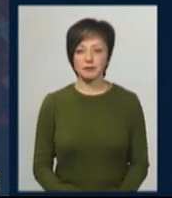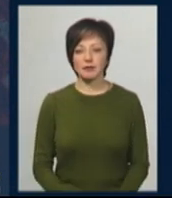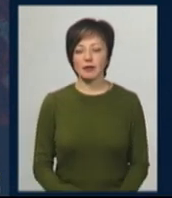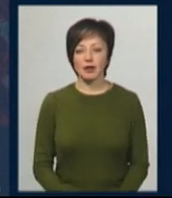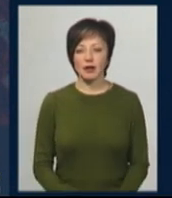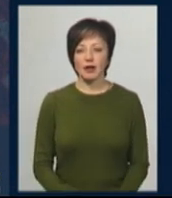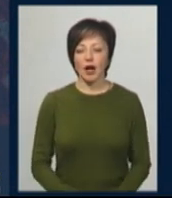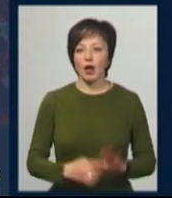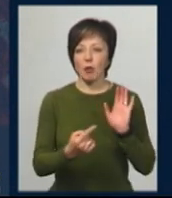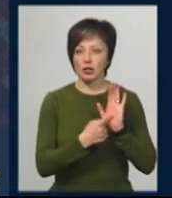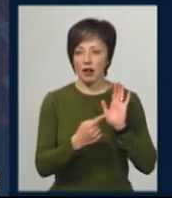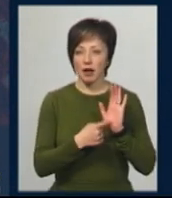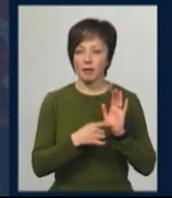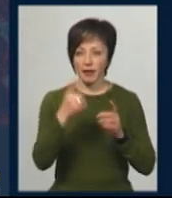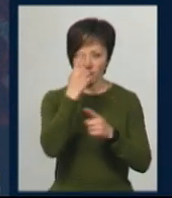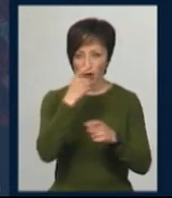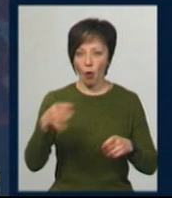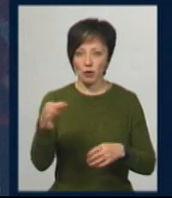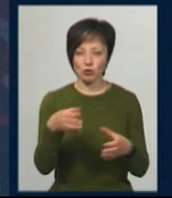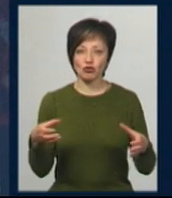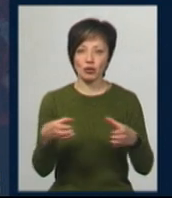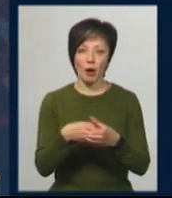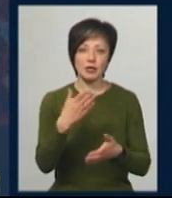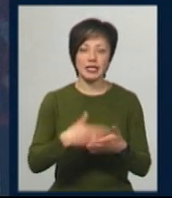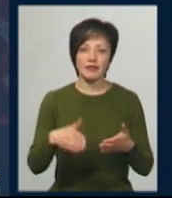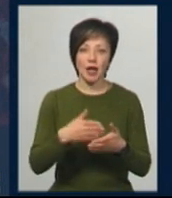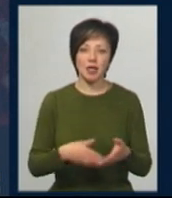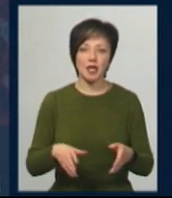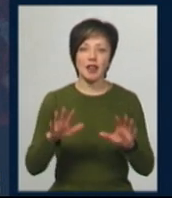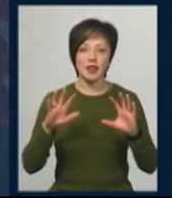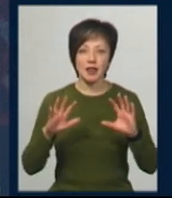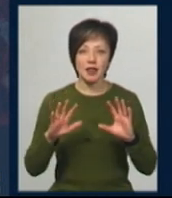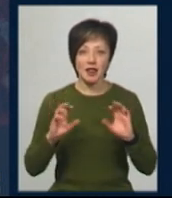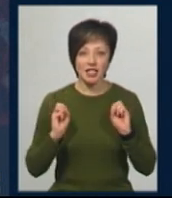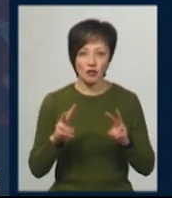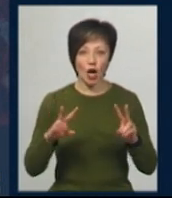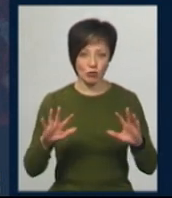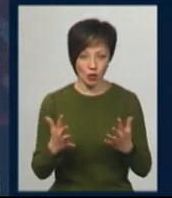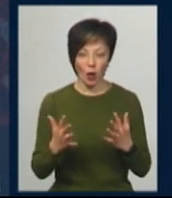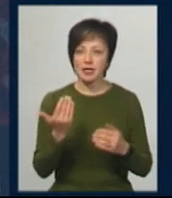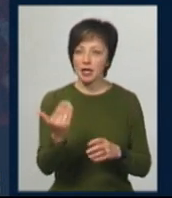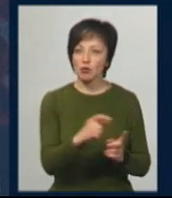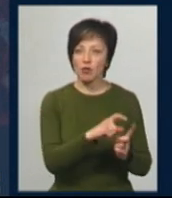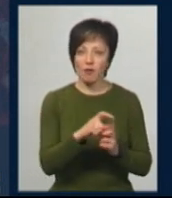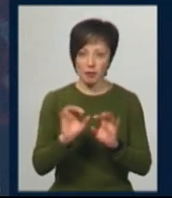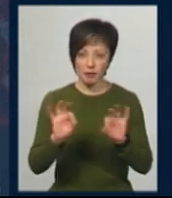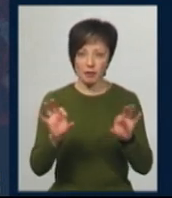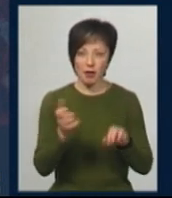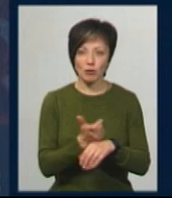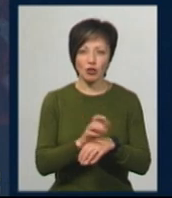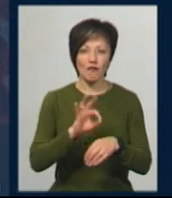з посиланням на інформацію обласного штабу з ліквідації надзвичайної ситуації. За її словами, найбільше хворих у